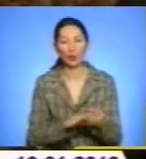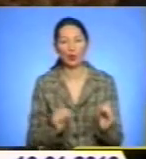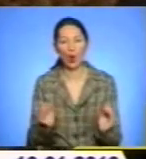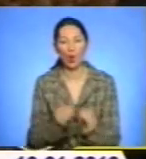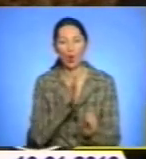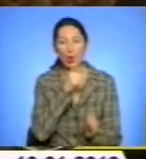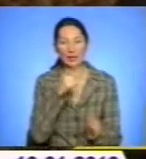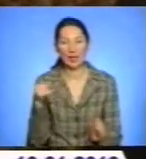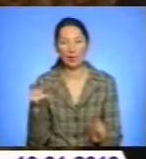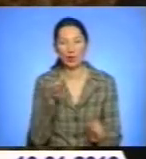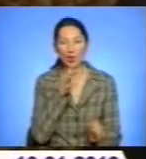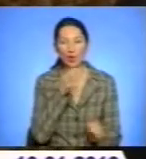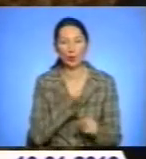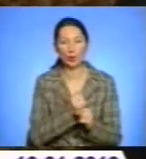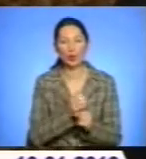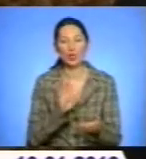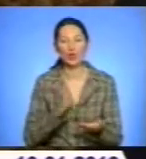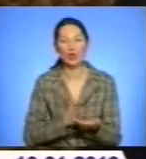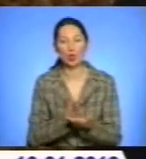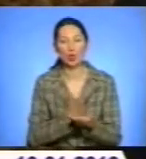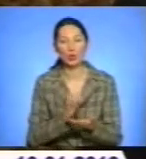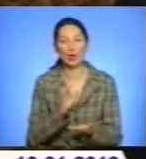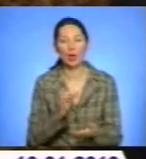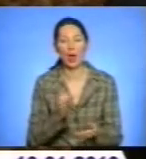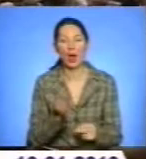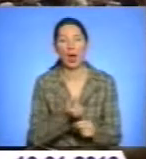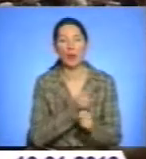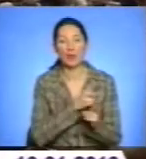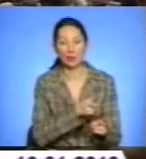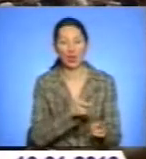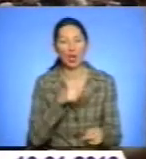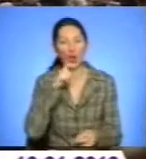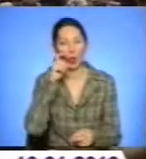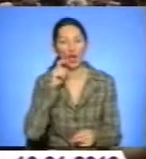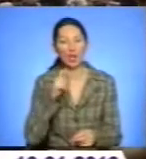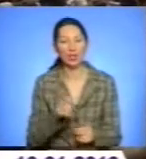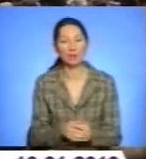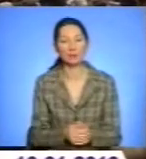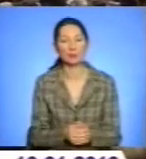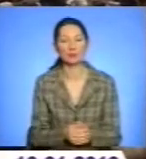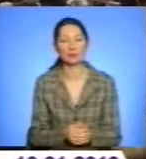терміну часу, працюючи в Службі безпеки України.